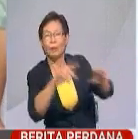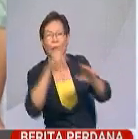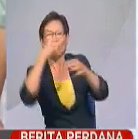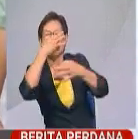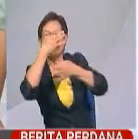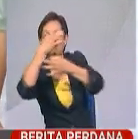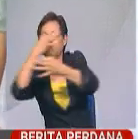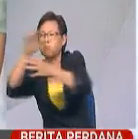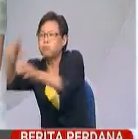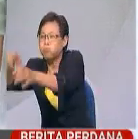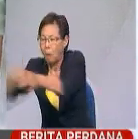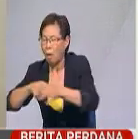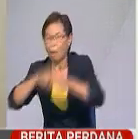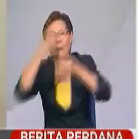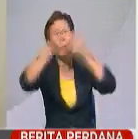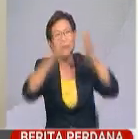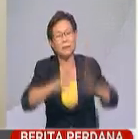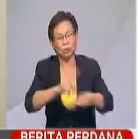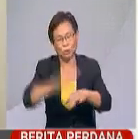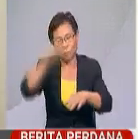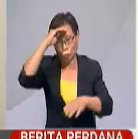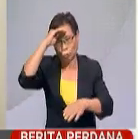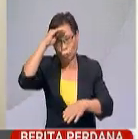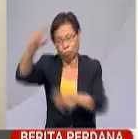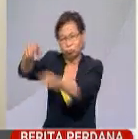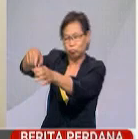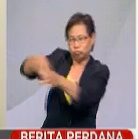tarikan pelancong di Johor.